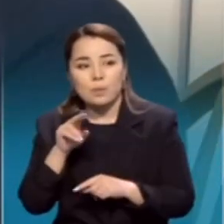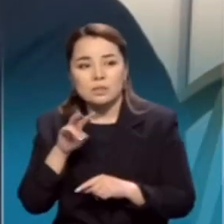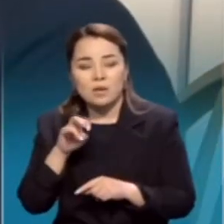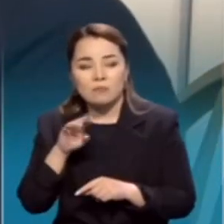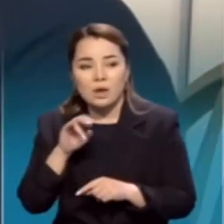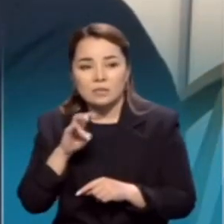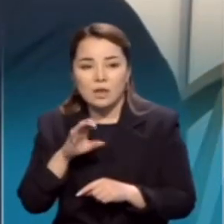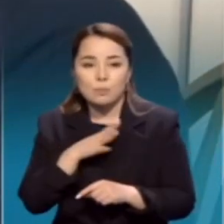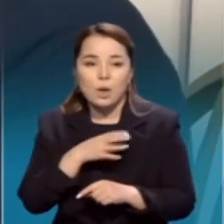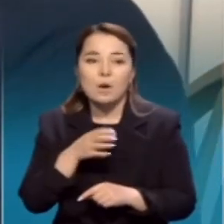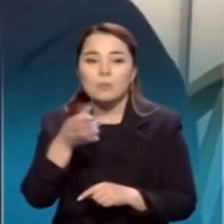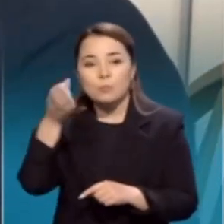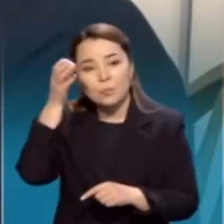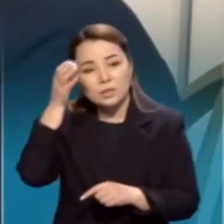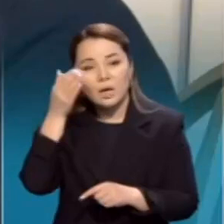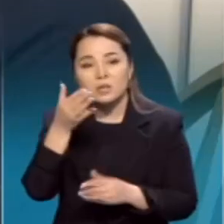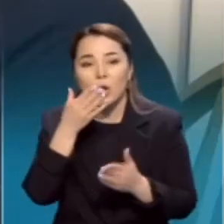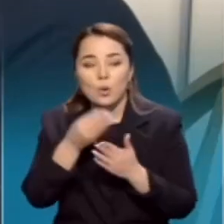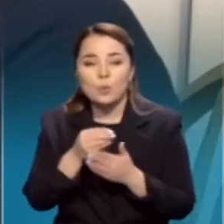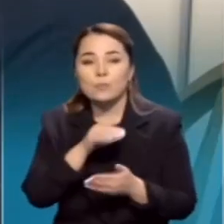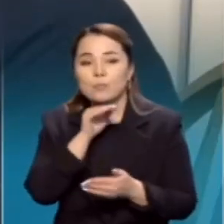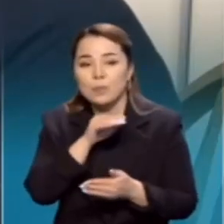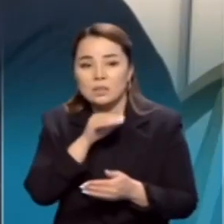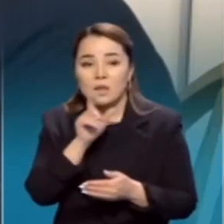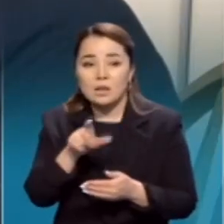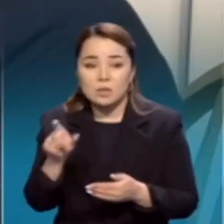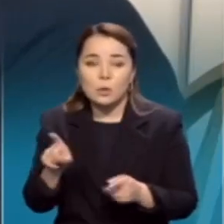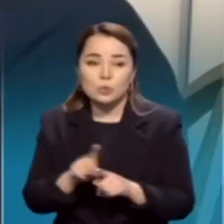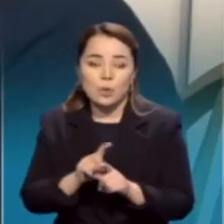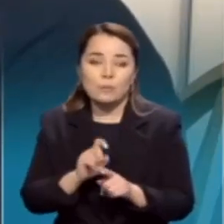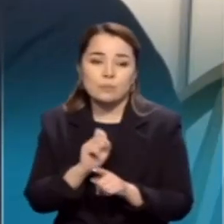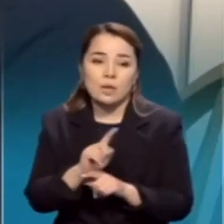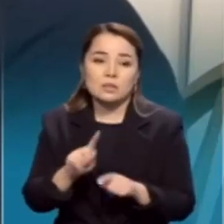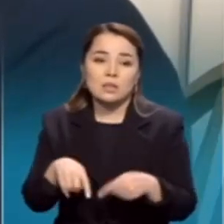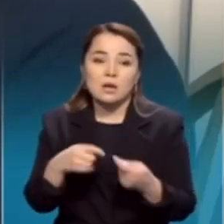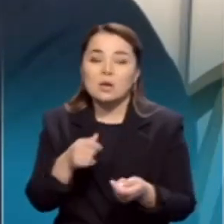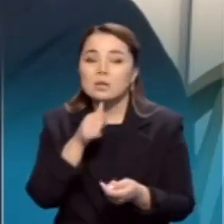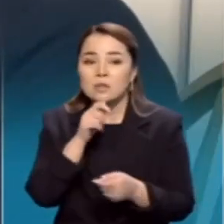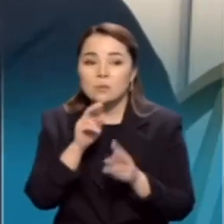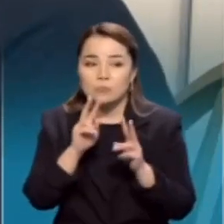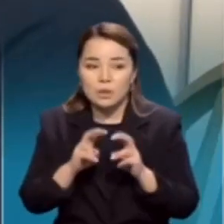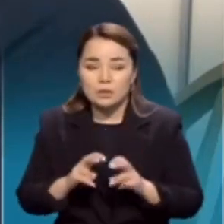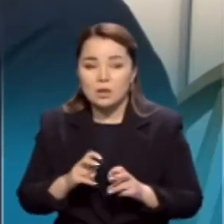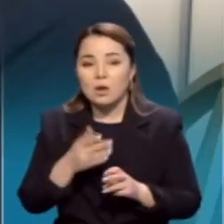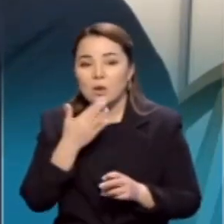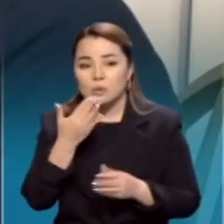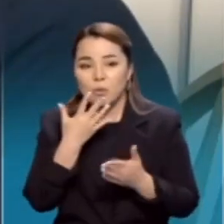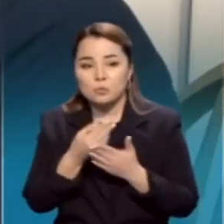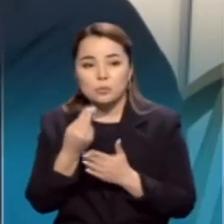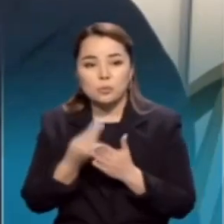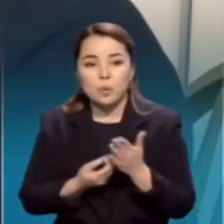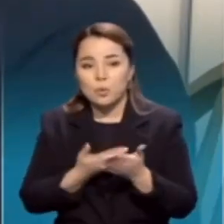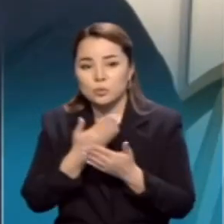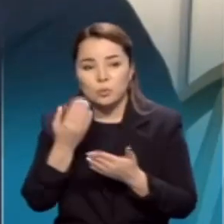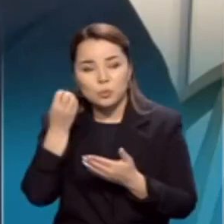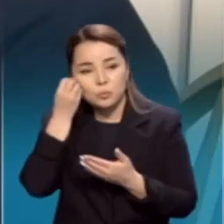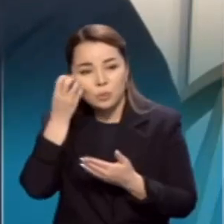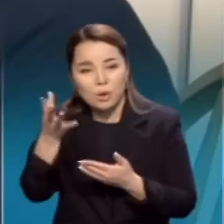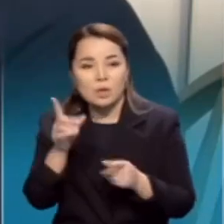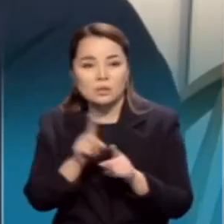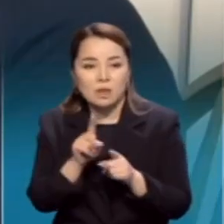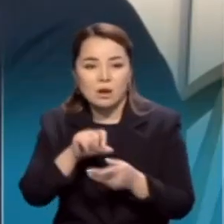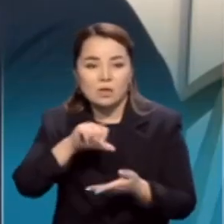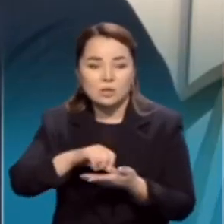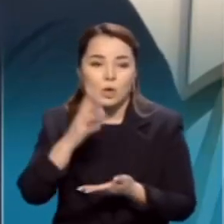университетінің профессорлары чатқа магистратура деңгейіндегі тапсырмаларды беріп сынап көрген. Жасанды интеллект одан сүрінбей өтіп, B- біздіңше